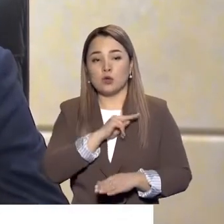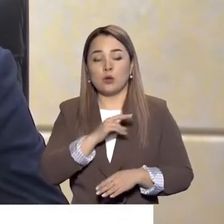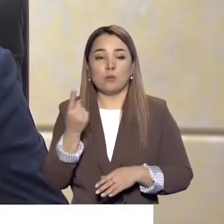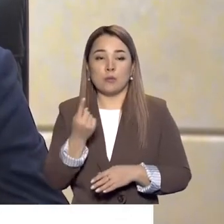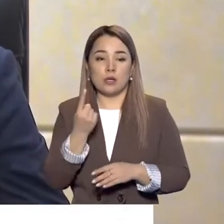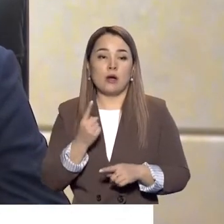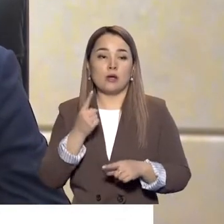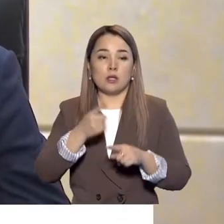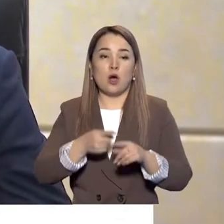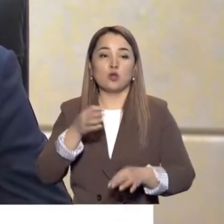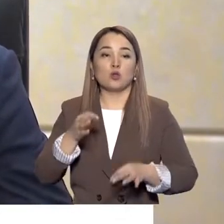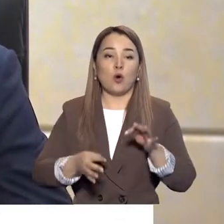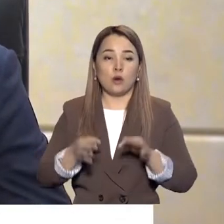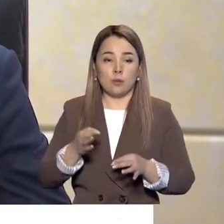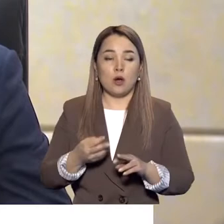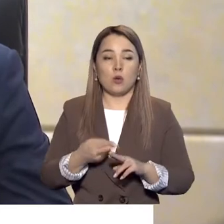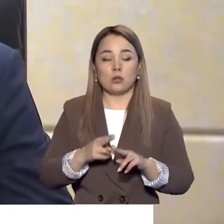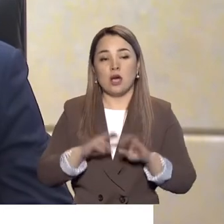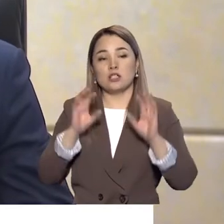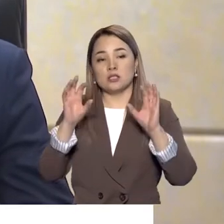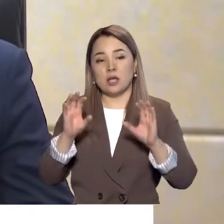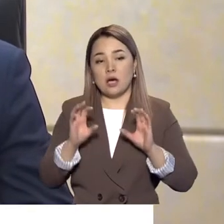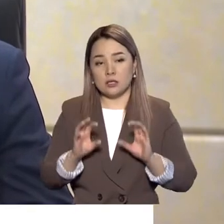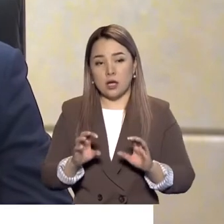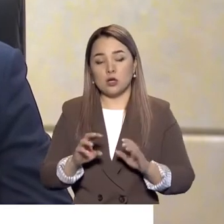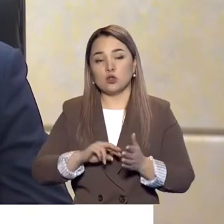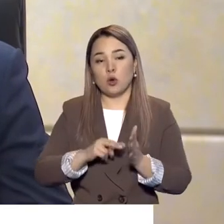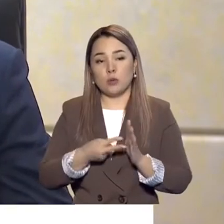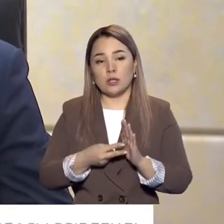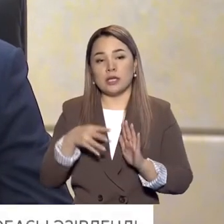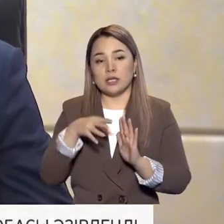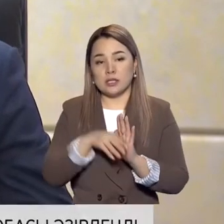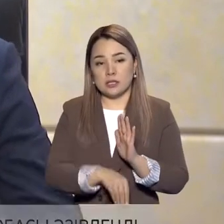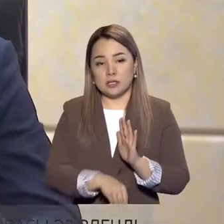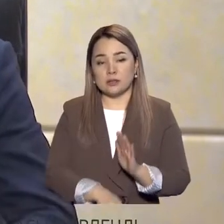бірқатар нормаларда осы заң жобасына кіргізілді.